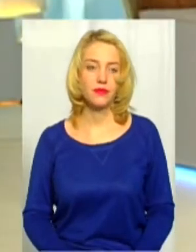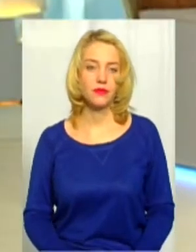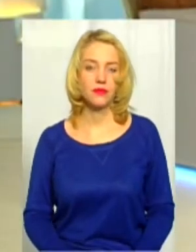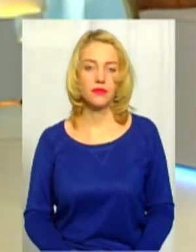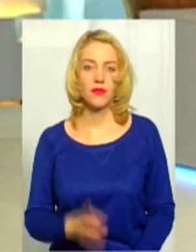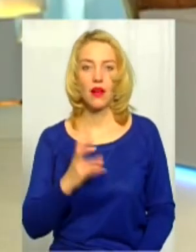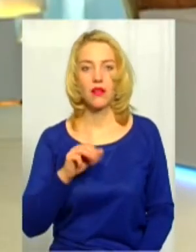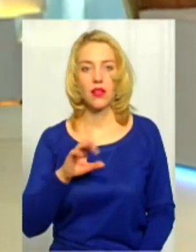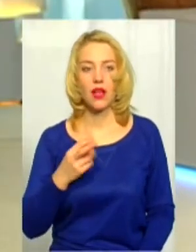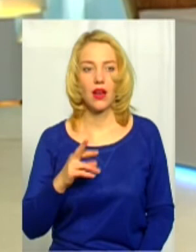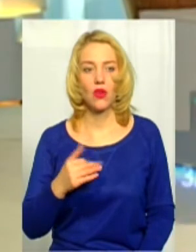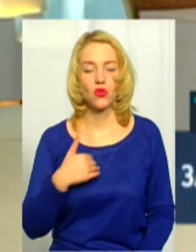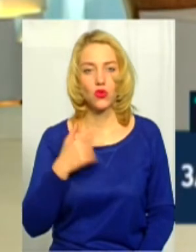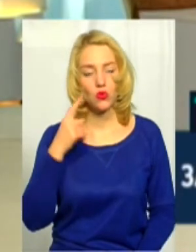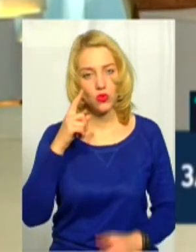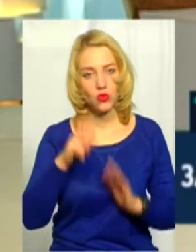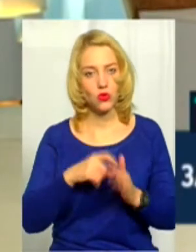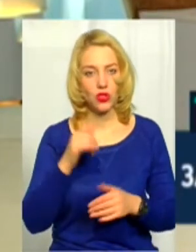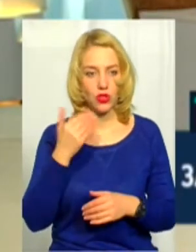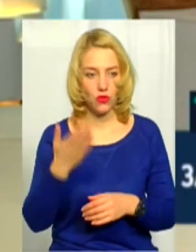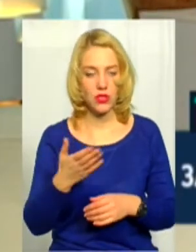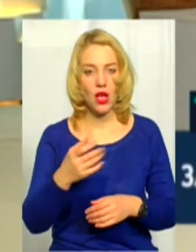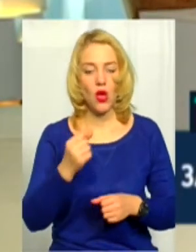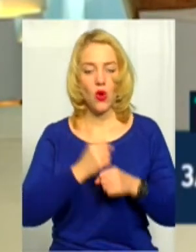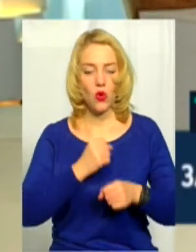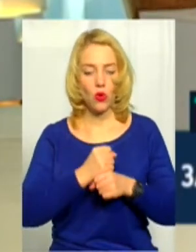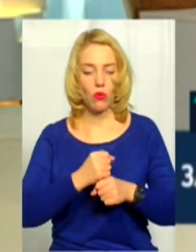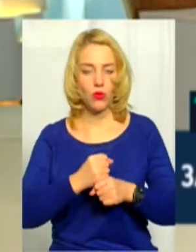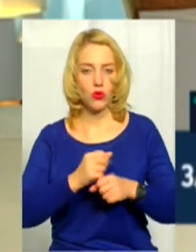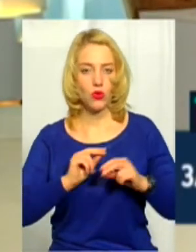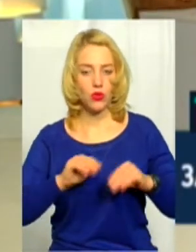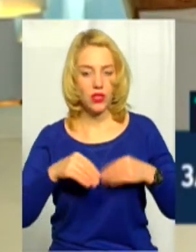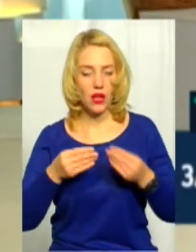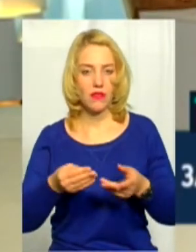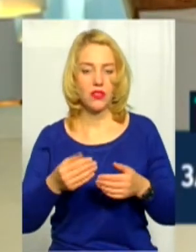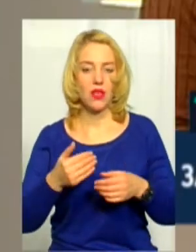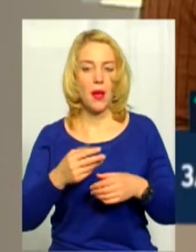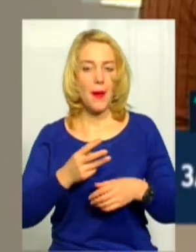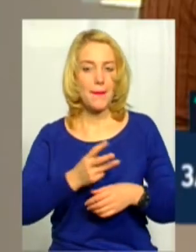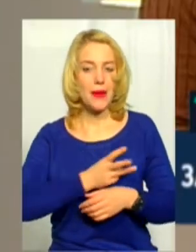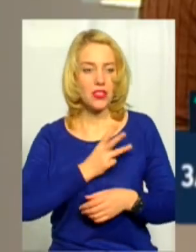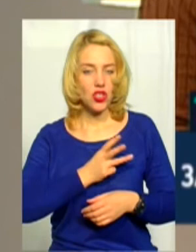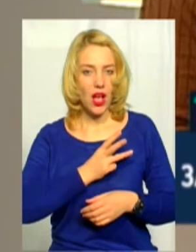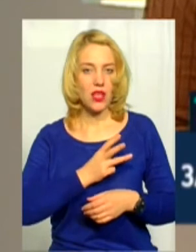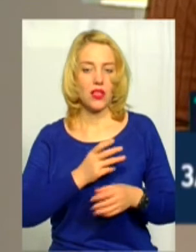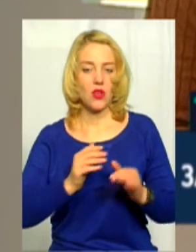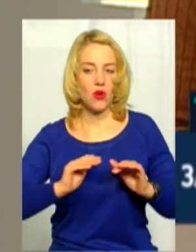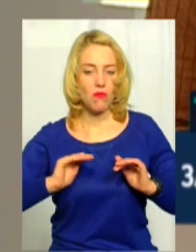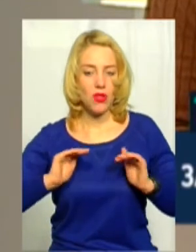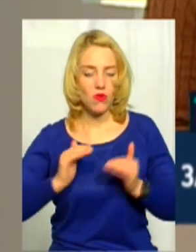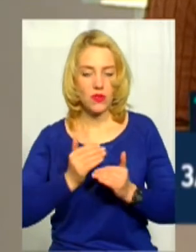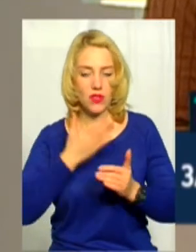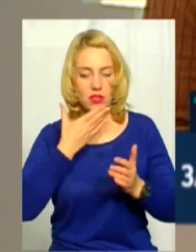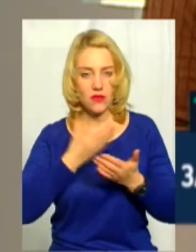Пані Наталія, хотів у вас уточнити. От почули, що роботодавець, він бажає мінімізувати свої витрати, а от працівник не